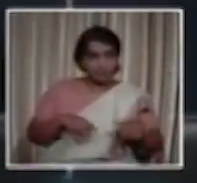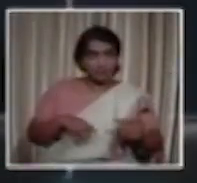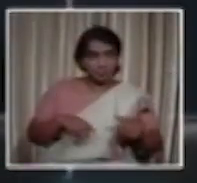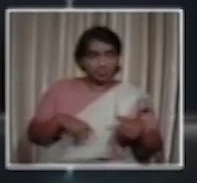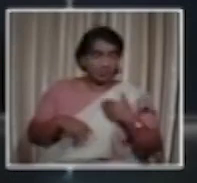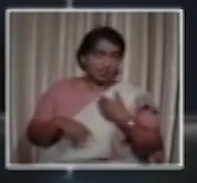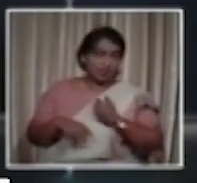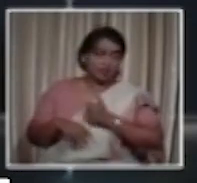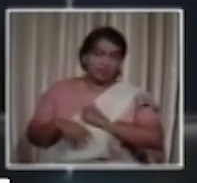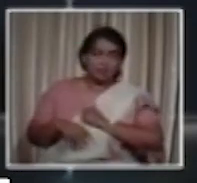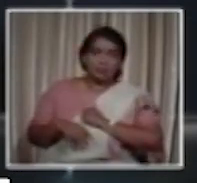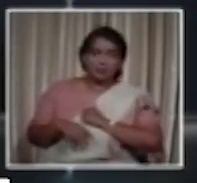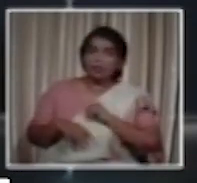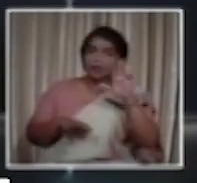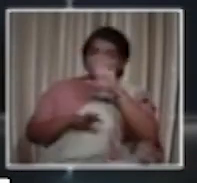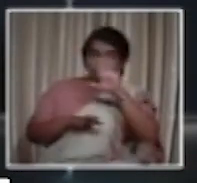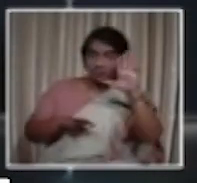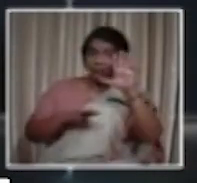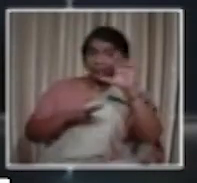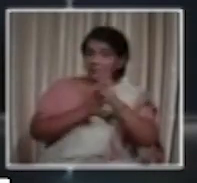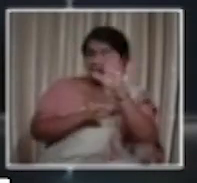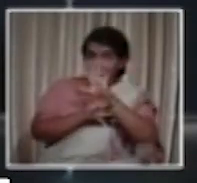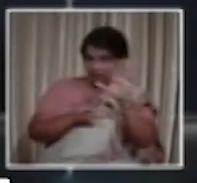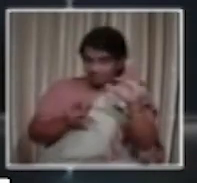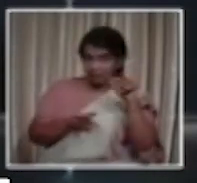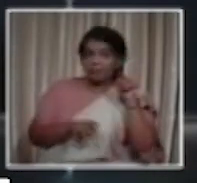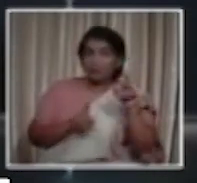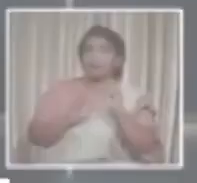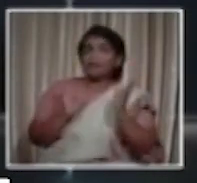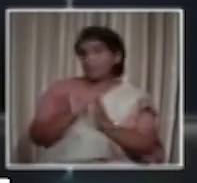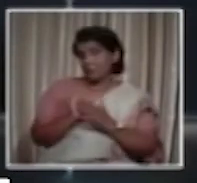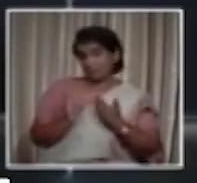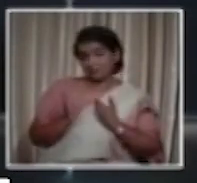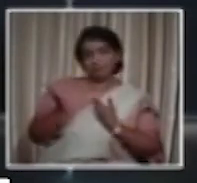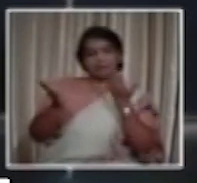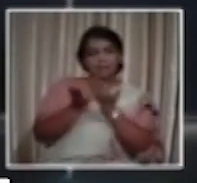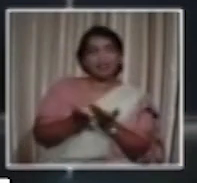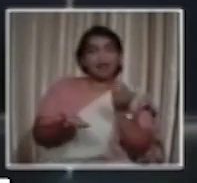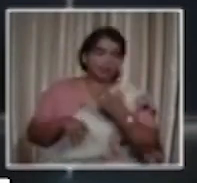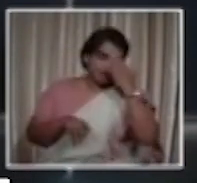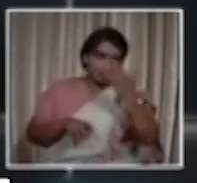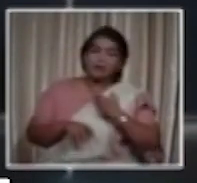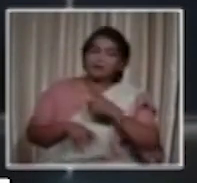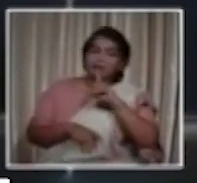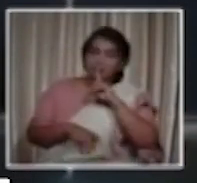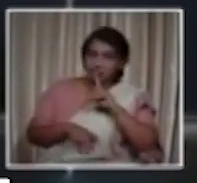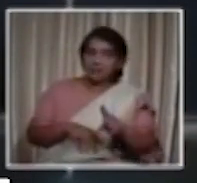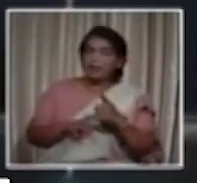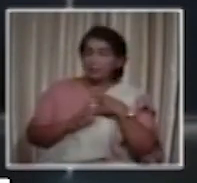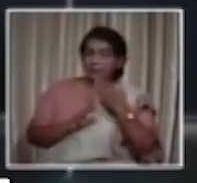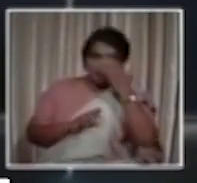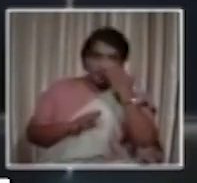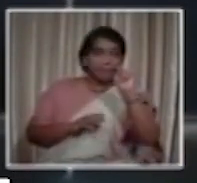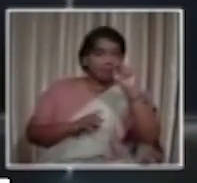මං වක් කැමති වෙනවා 19 වෙනි සංශෝධන ඉදිරිපත් කරපු අගමැතිවරයා හැටියට ආපහු මේක රටට ගෙනියන්න. කරුණාකරලා 20